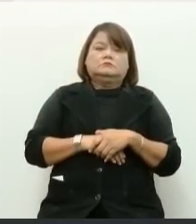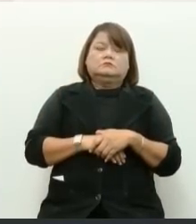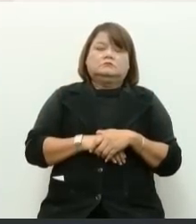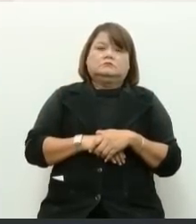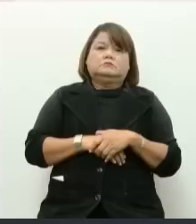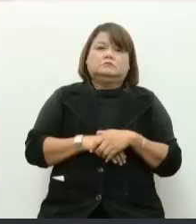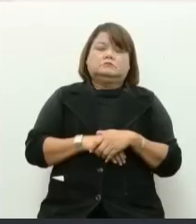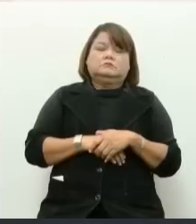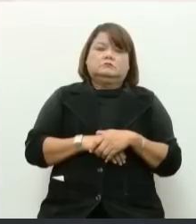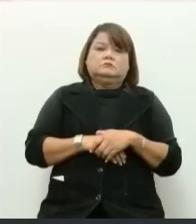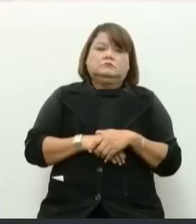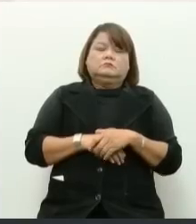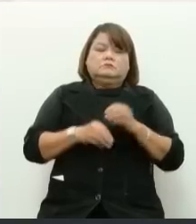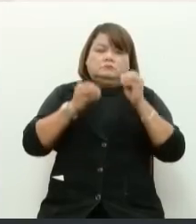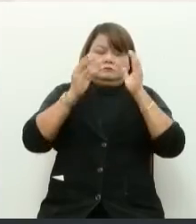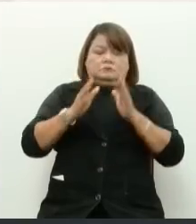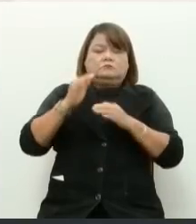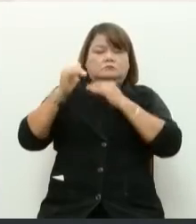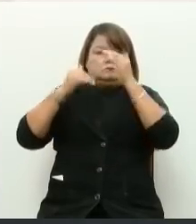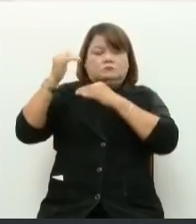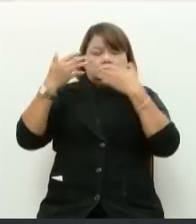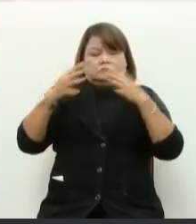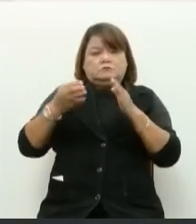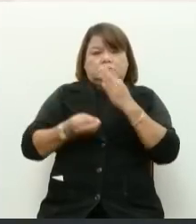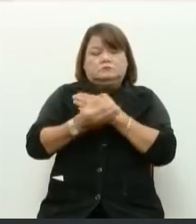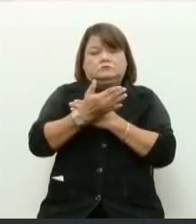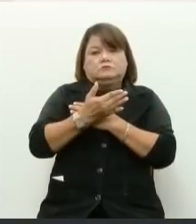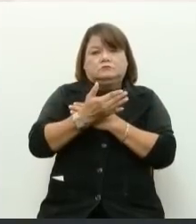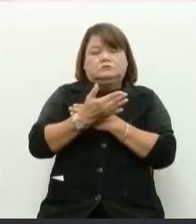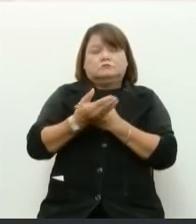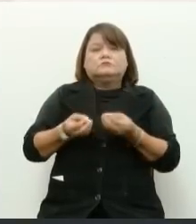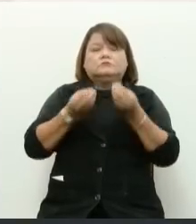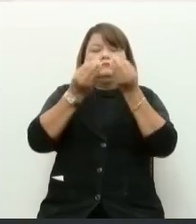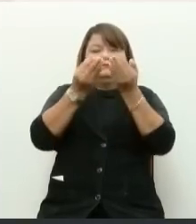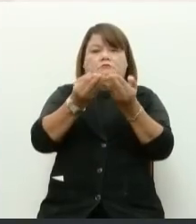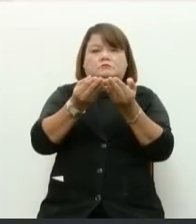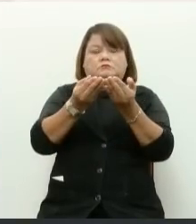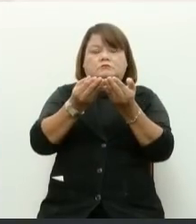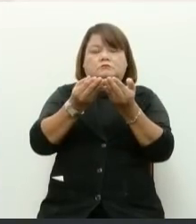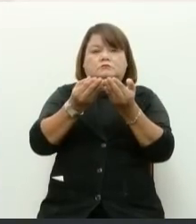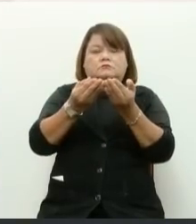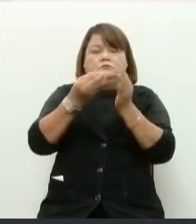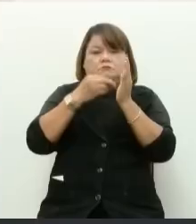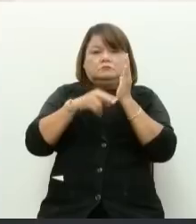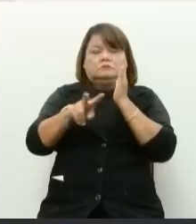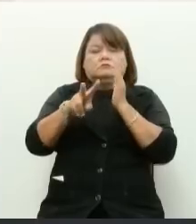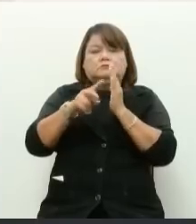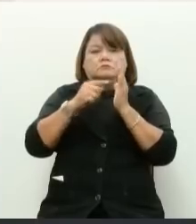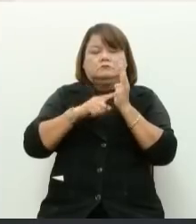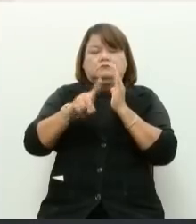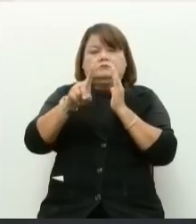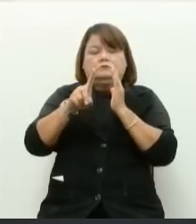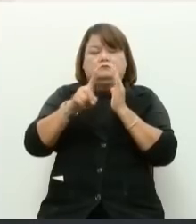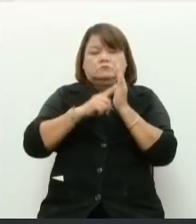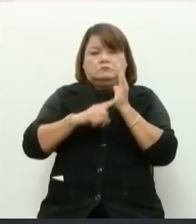แต่ผมว่าครูเราเนี่ยพัฒนาอยู่แล้วและโอกาสของการยื่นเนี่ย ภาคเรียนแล้วตั้ง1ครั้งอ่ะอย่างเนี้ย